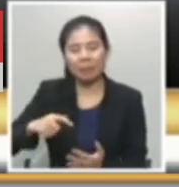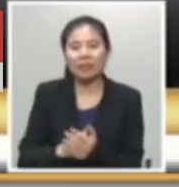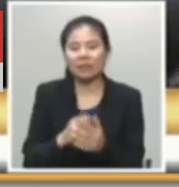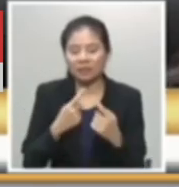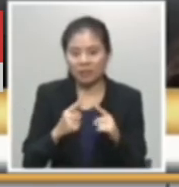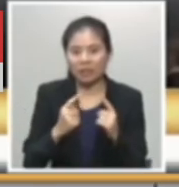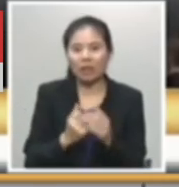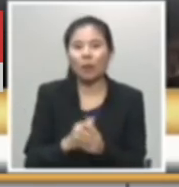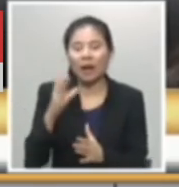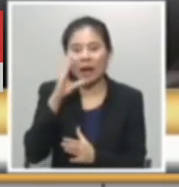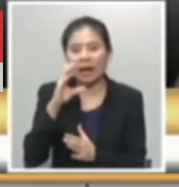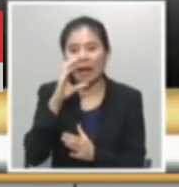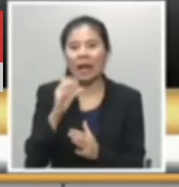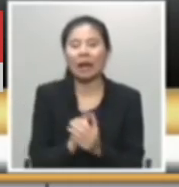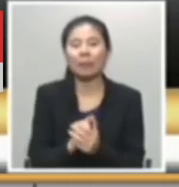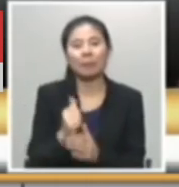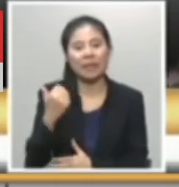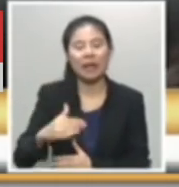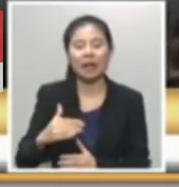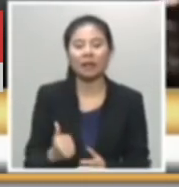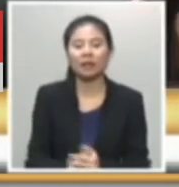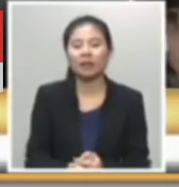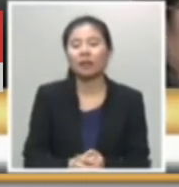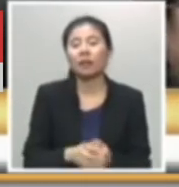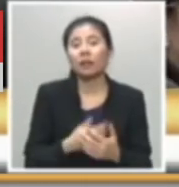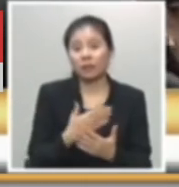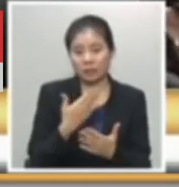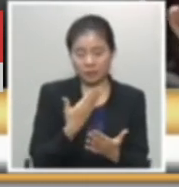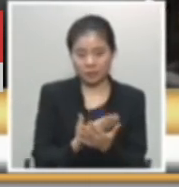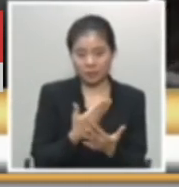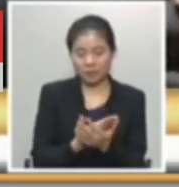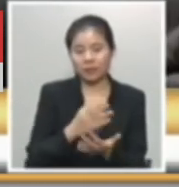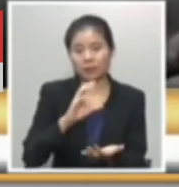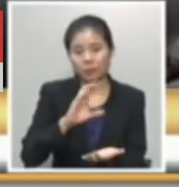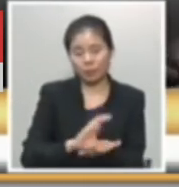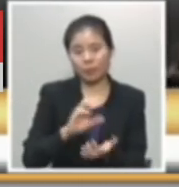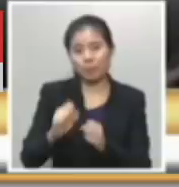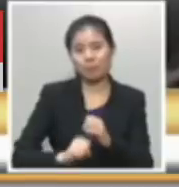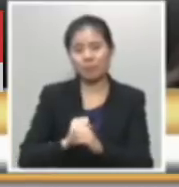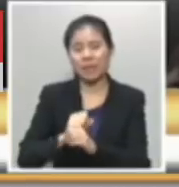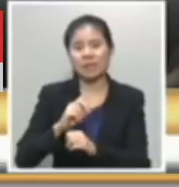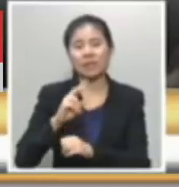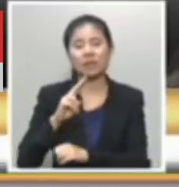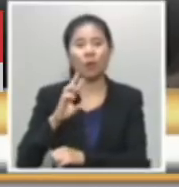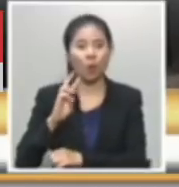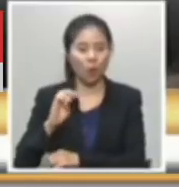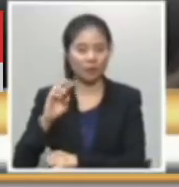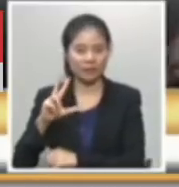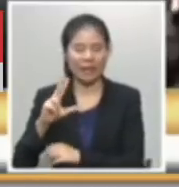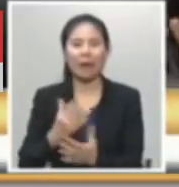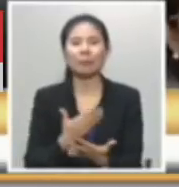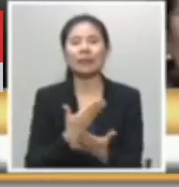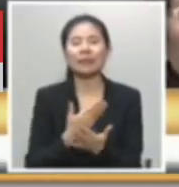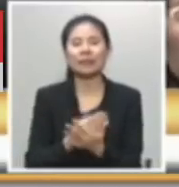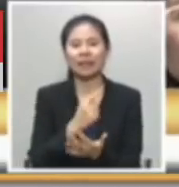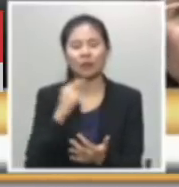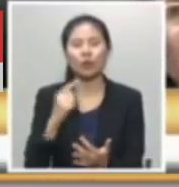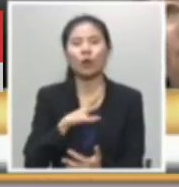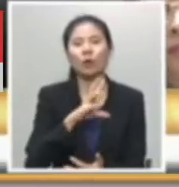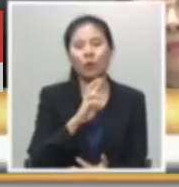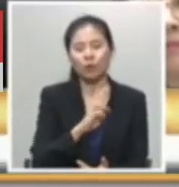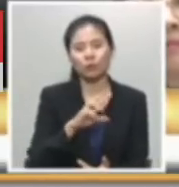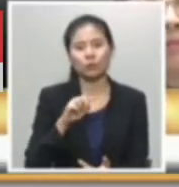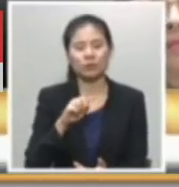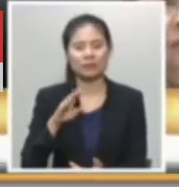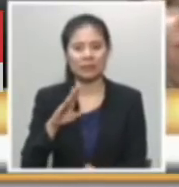ไงท่านฟังนะครับท่านตั้งงบปี63เนี่ยขาดดุล 4.69 แสนล้านรวม